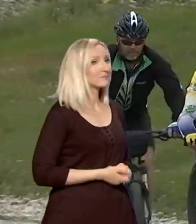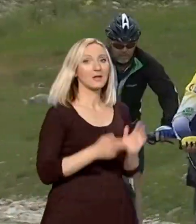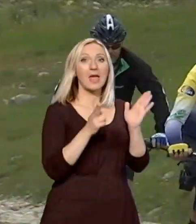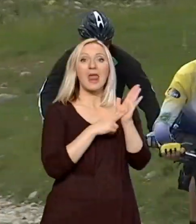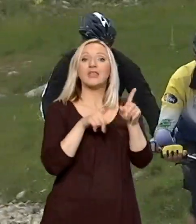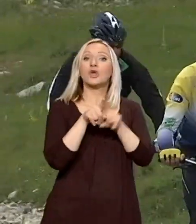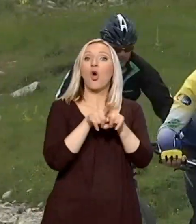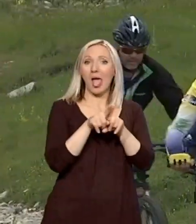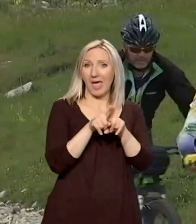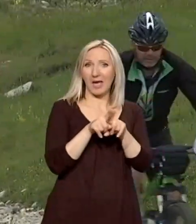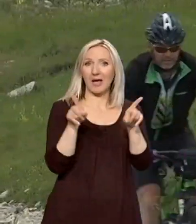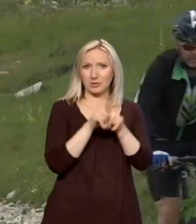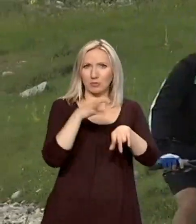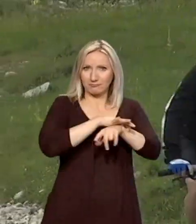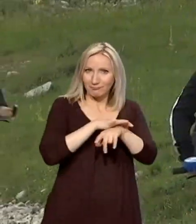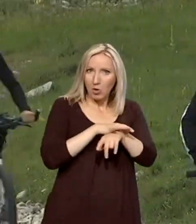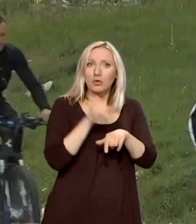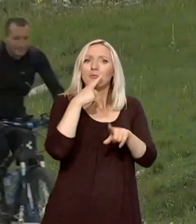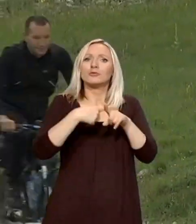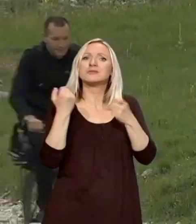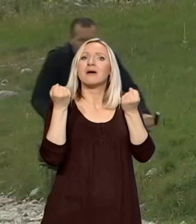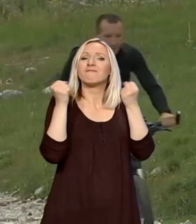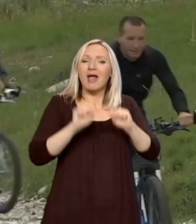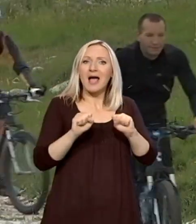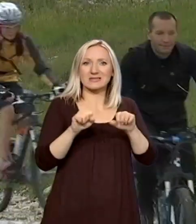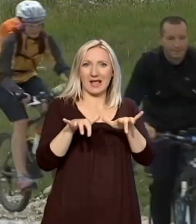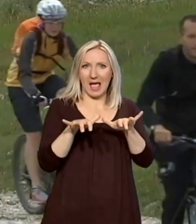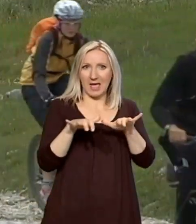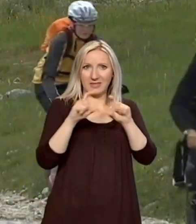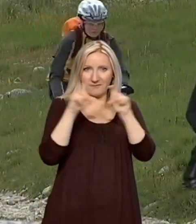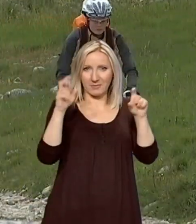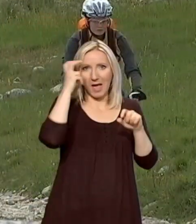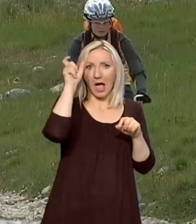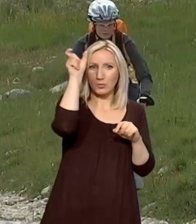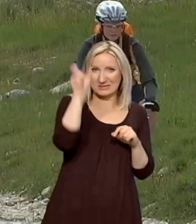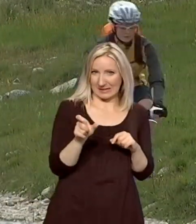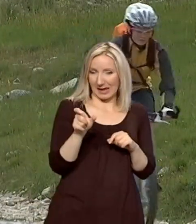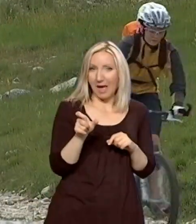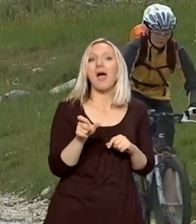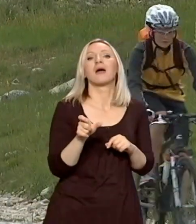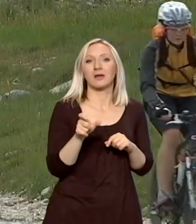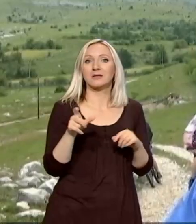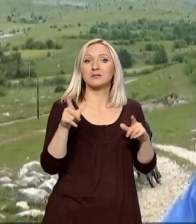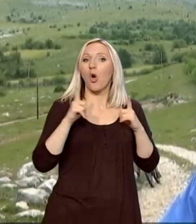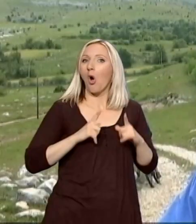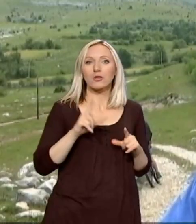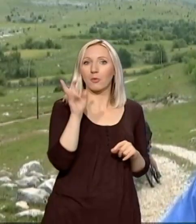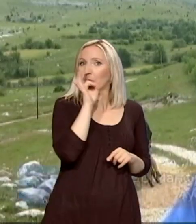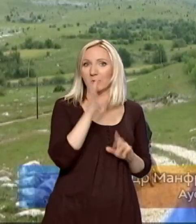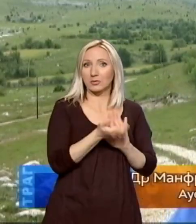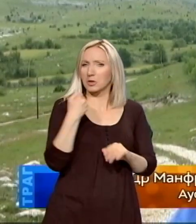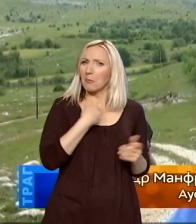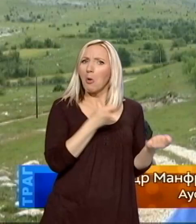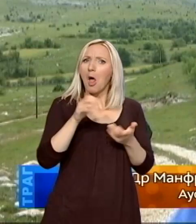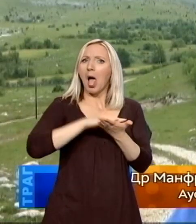Natašin kolega po akademskoj tituli i vlasnik IT firme, Austrijanac Manfred Eigner, odmor nije ni uzimao.